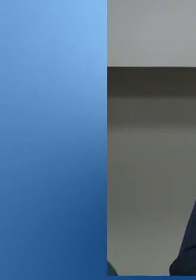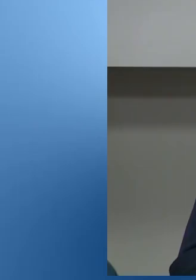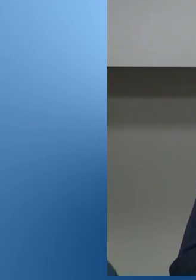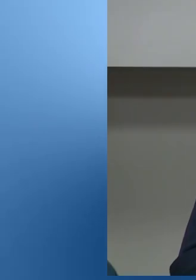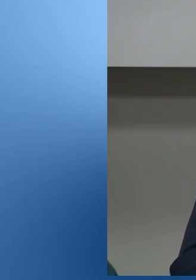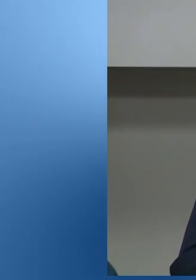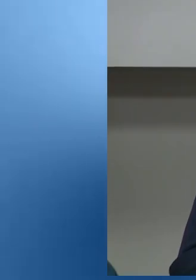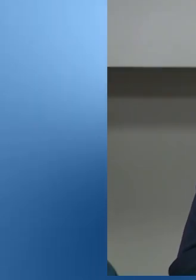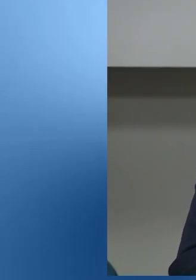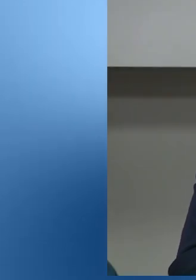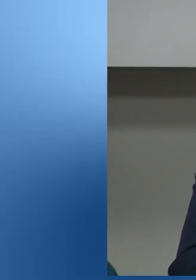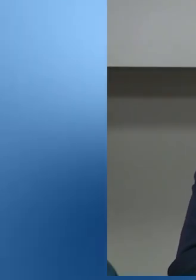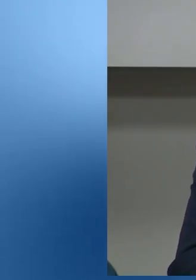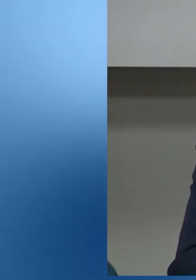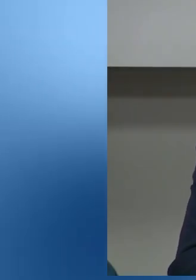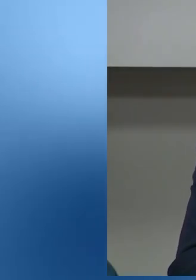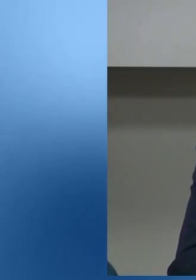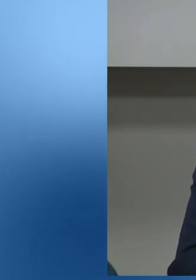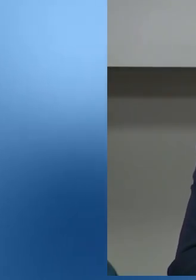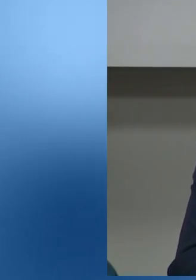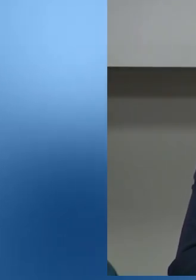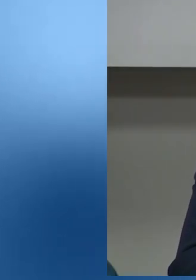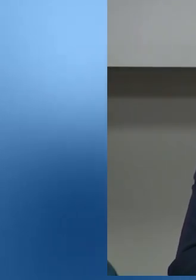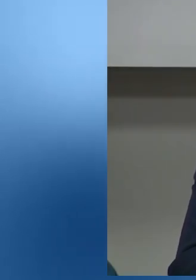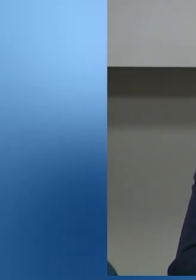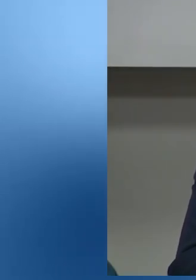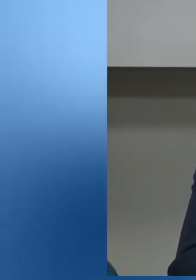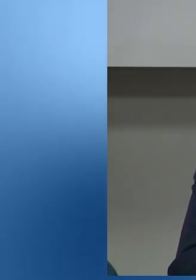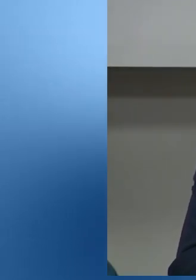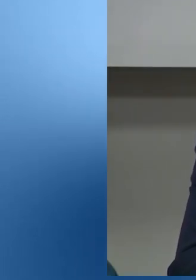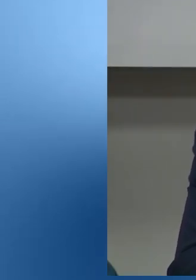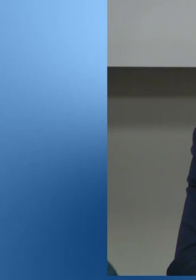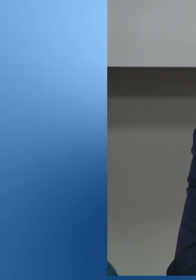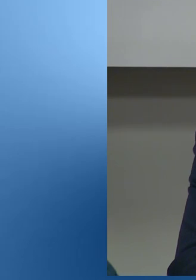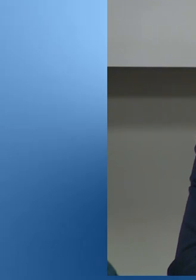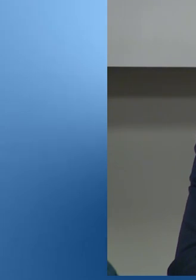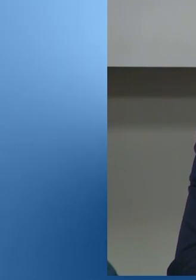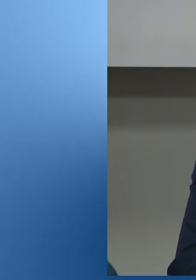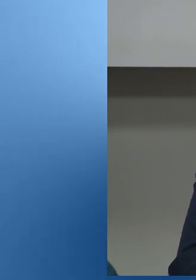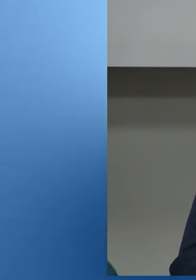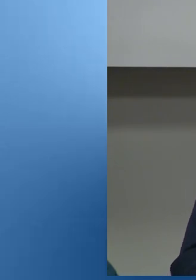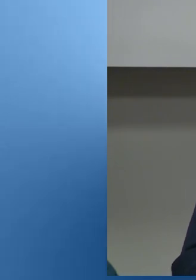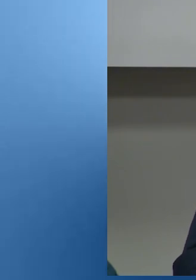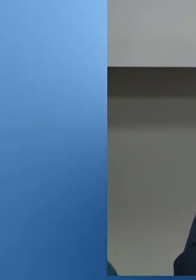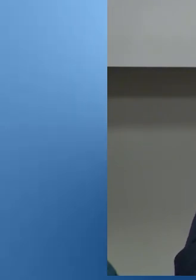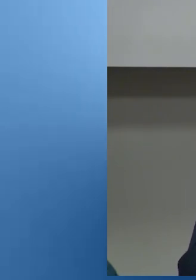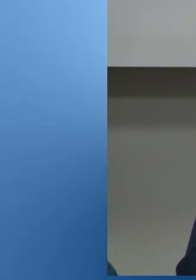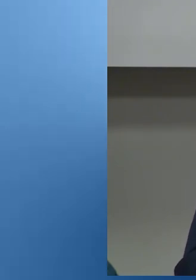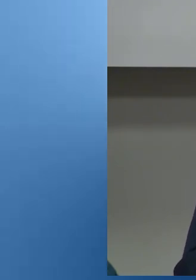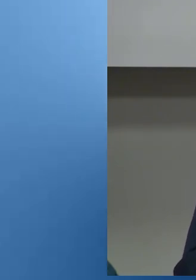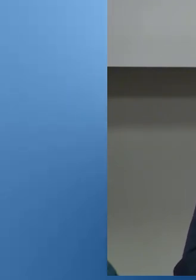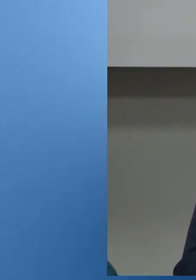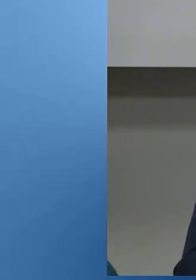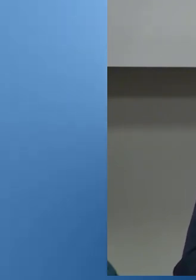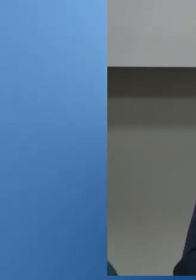auparavant de l'obtention de cette présidence de l'oidp je pense qu'elle avait du sens dans le cadre des travaux que vous avez entamé et que Annabelle breton a continué et